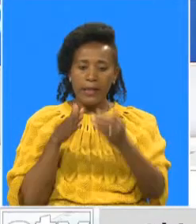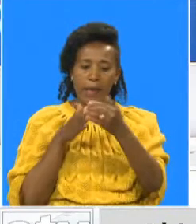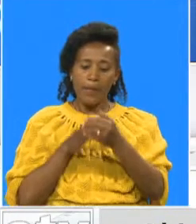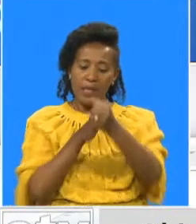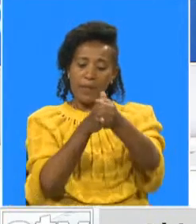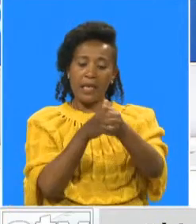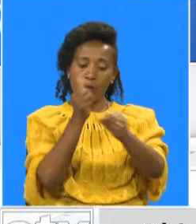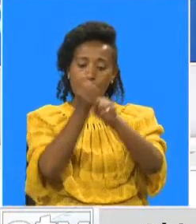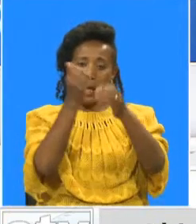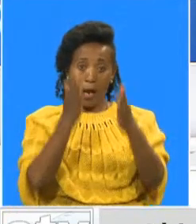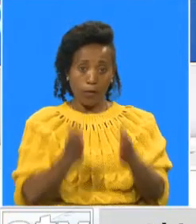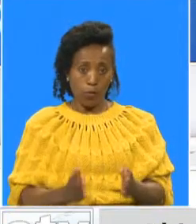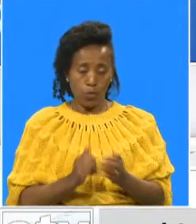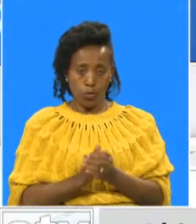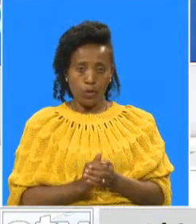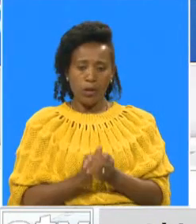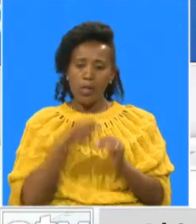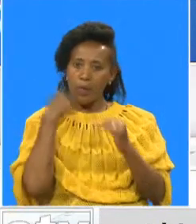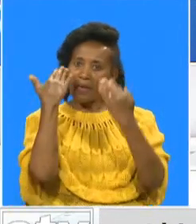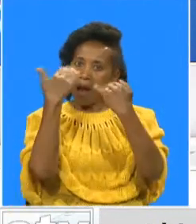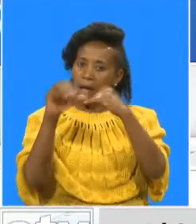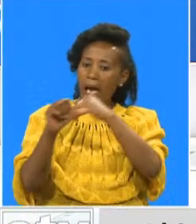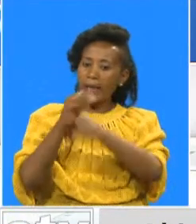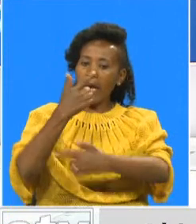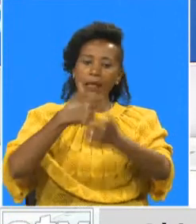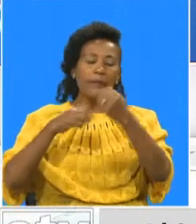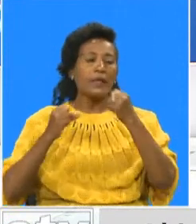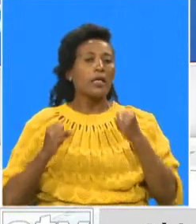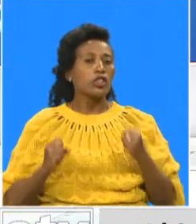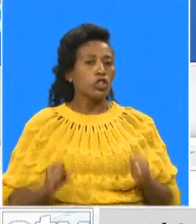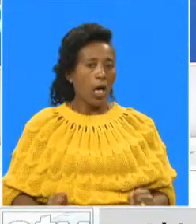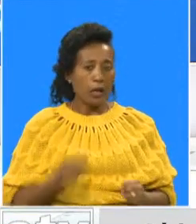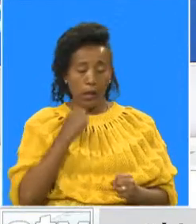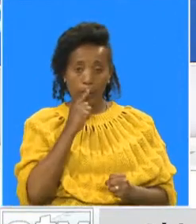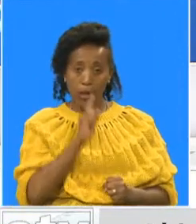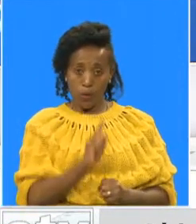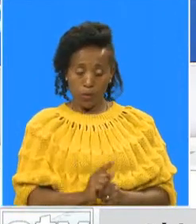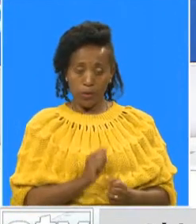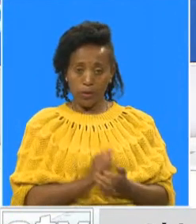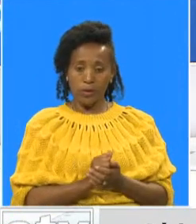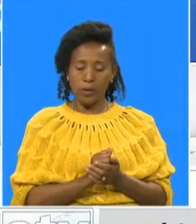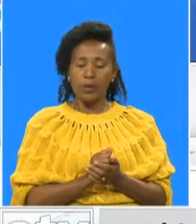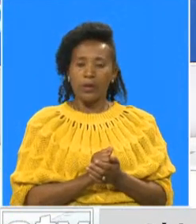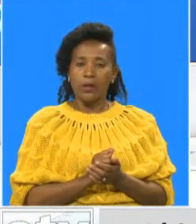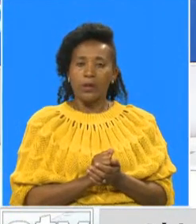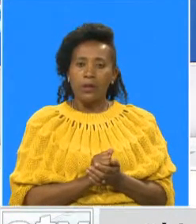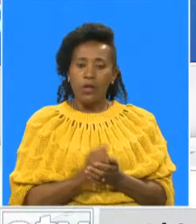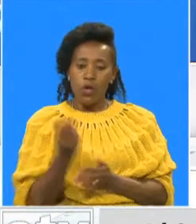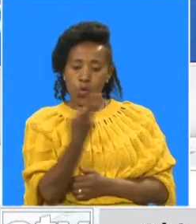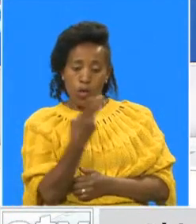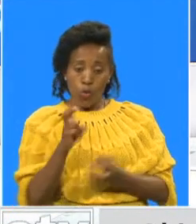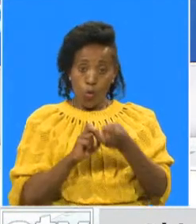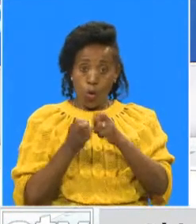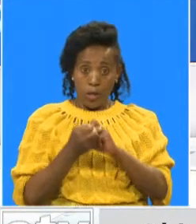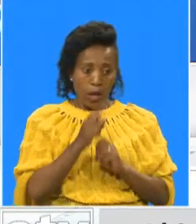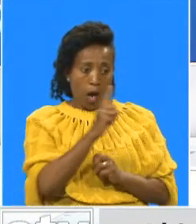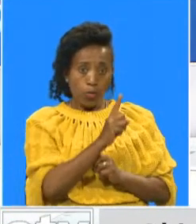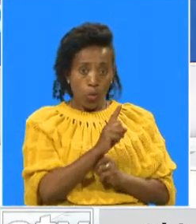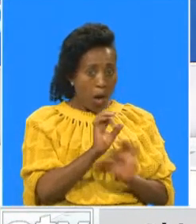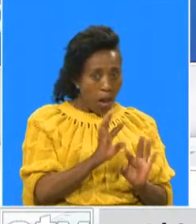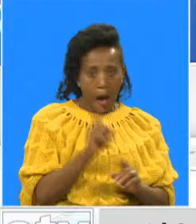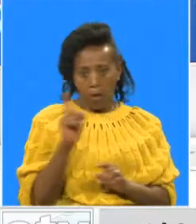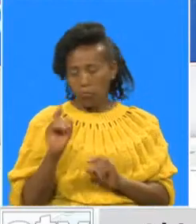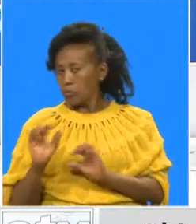የምንመራቸው ሰራተኞች ምን ያክል አደጋ ሊመጣባቸው ይችላል የሚል ያው ሁለቱም ወገን አንደኛው ከሌለ አንደኛው